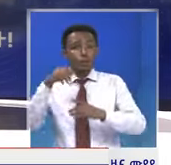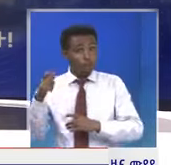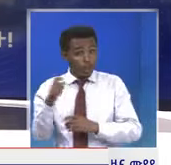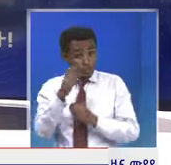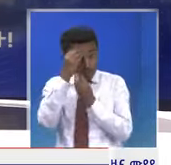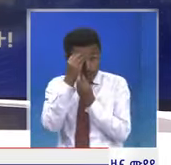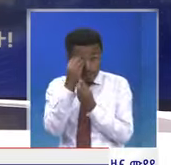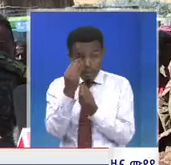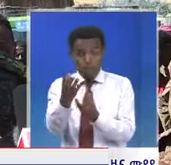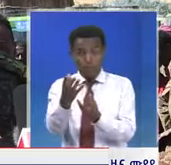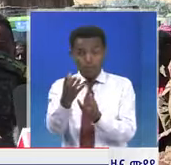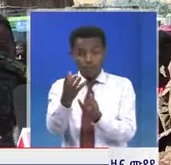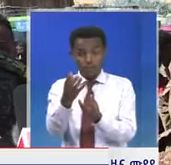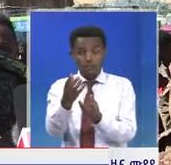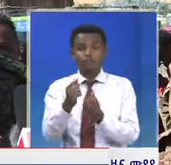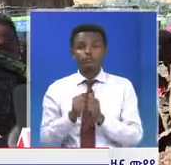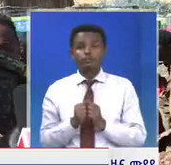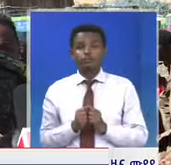አስተውቀዋል።